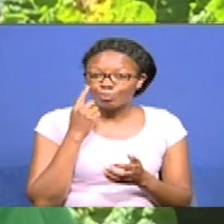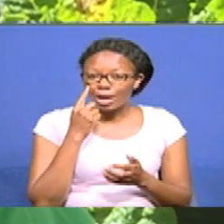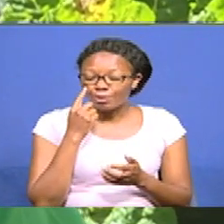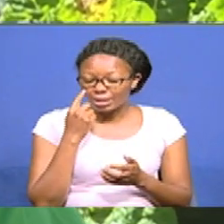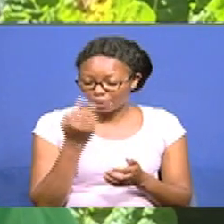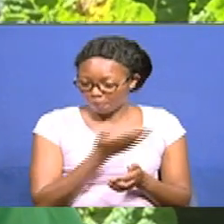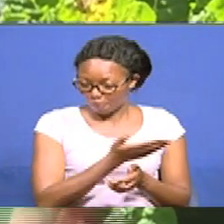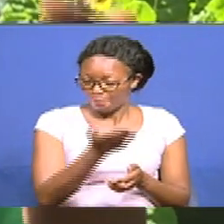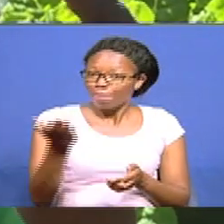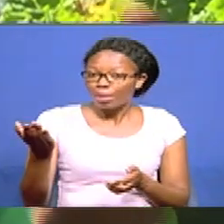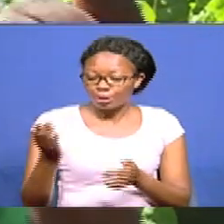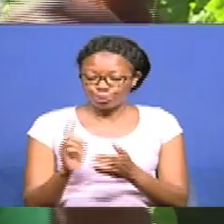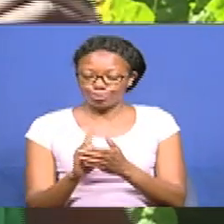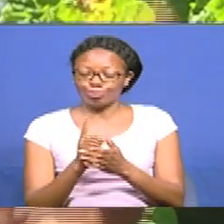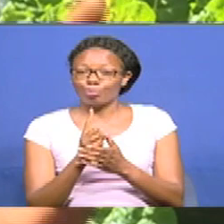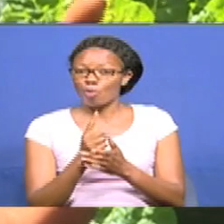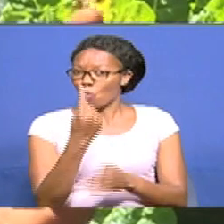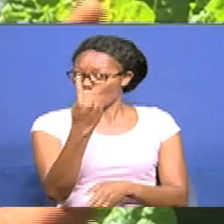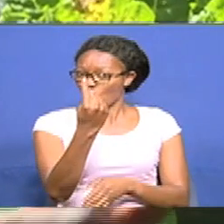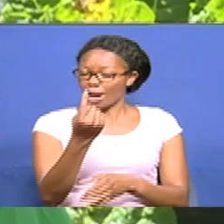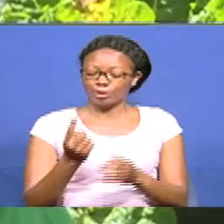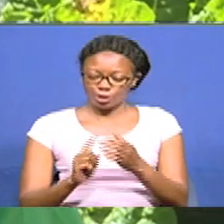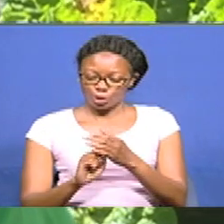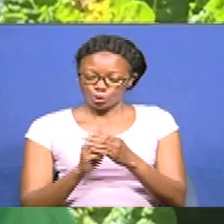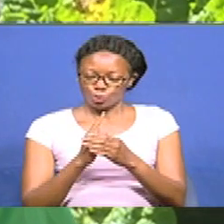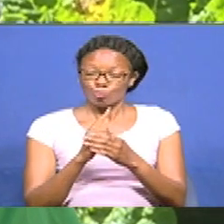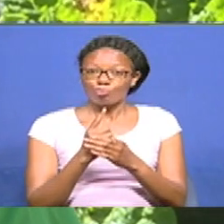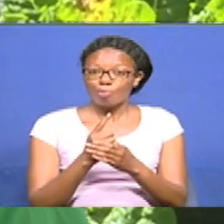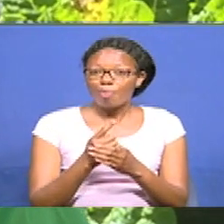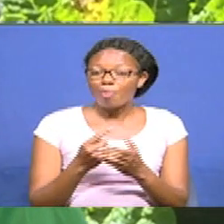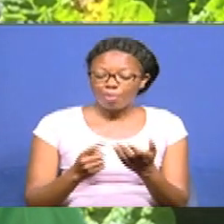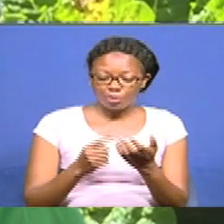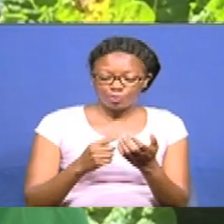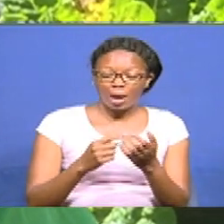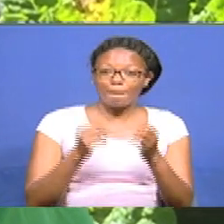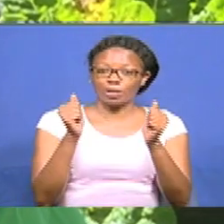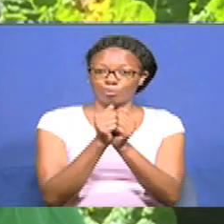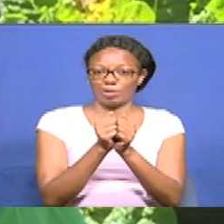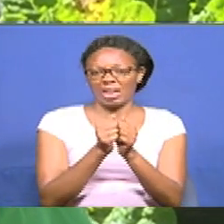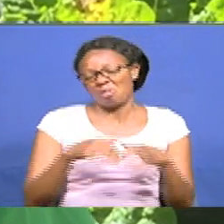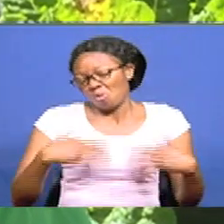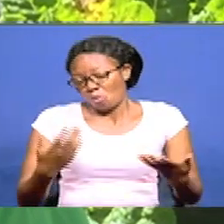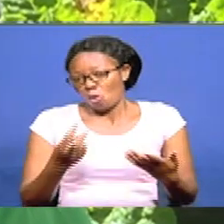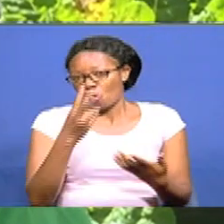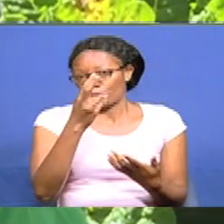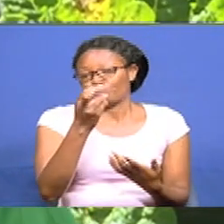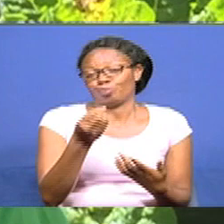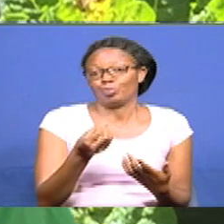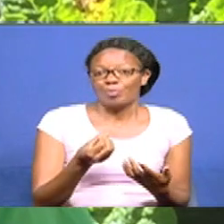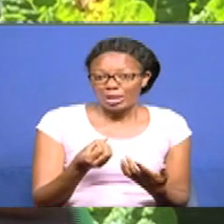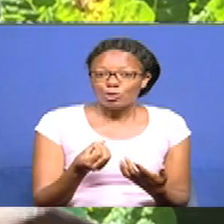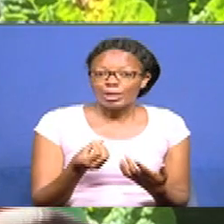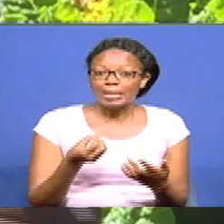sasa huwa unaona, mche mmoja huwa inaenda kutoka shilingi 10 mpaka 20. So hiyo ni